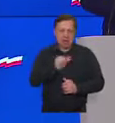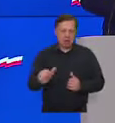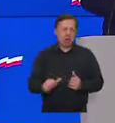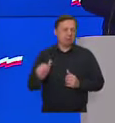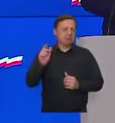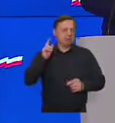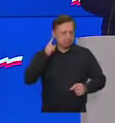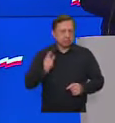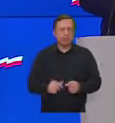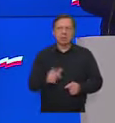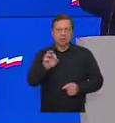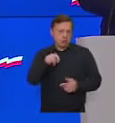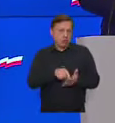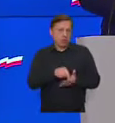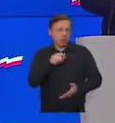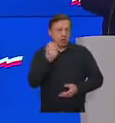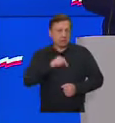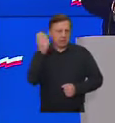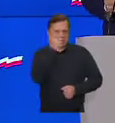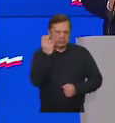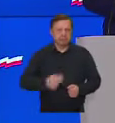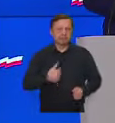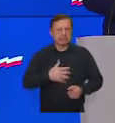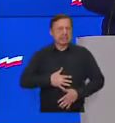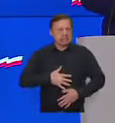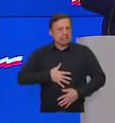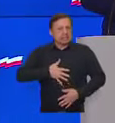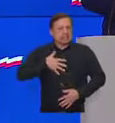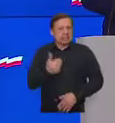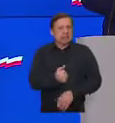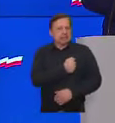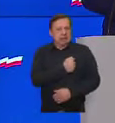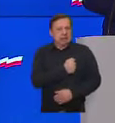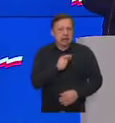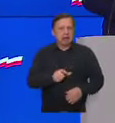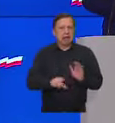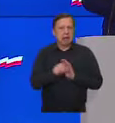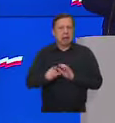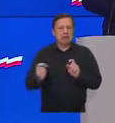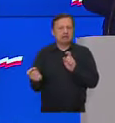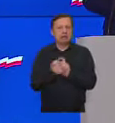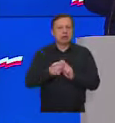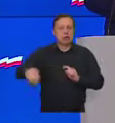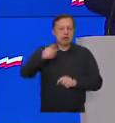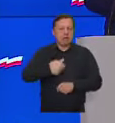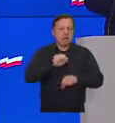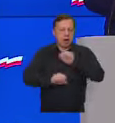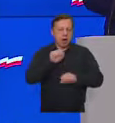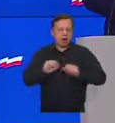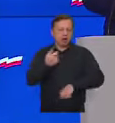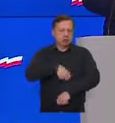nas przede wszystkim najbardziej interesuje. Wyrazy współczucia chciałem przekazać naszym sąsiadom, Włochom, Hiszpanom,